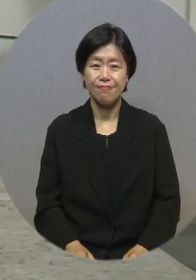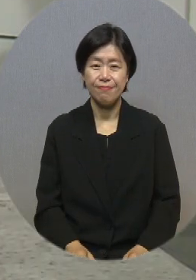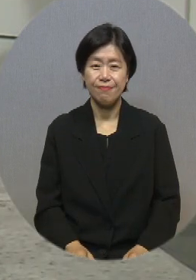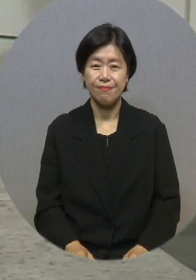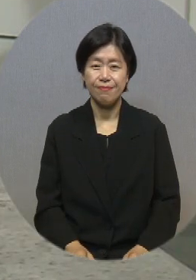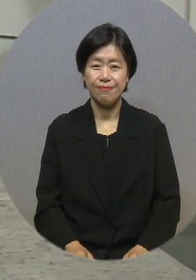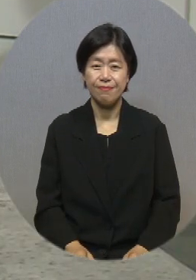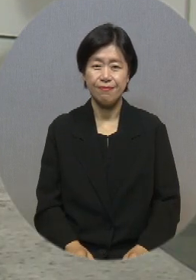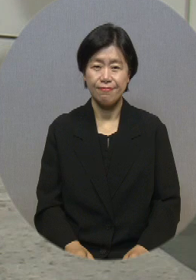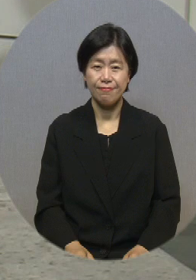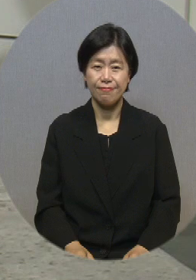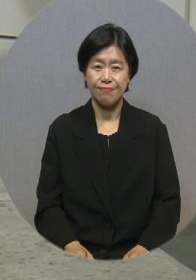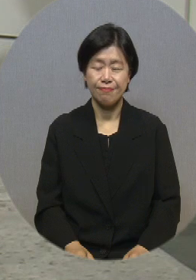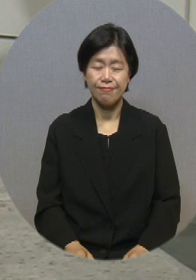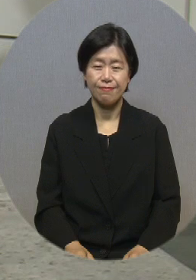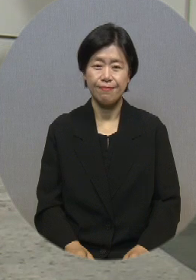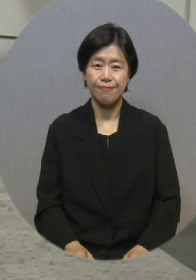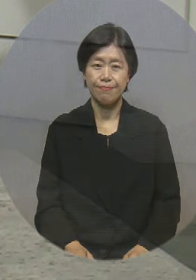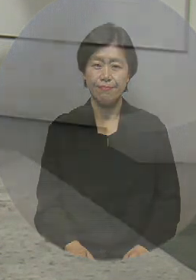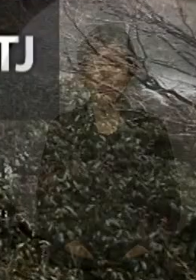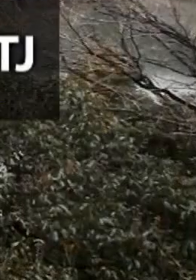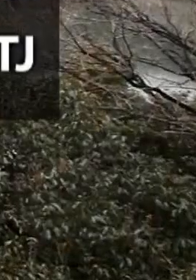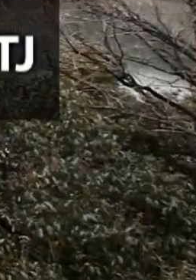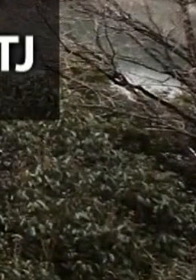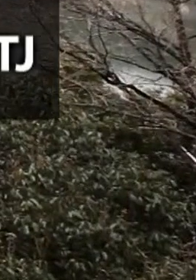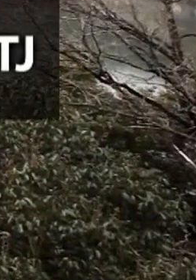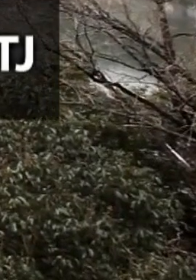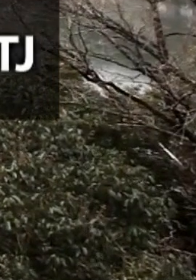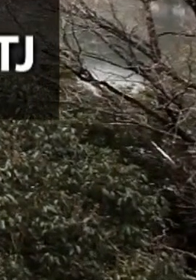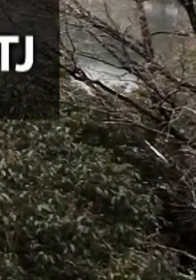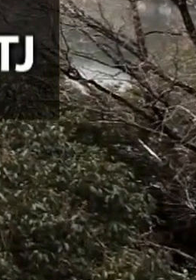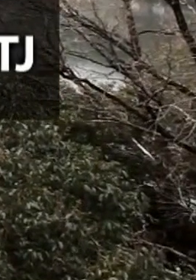바랍니다. 네, 응원하겠습니다. 네.